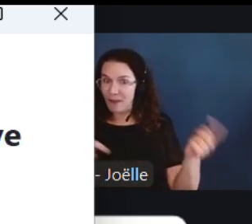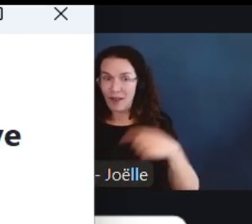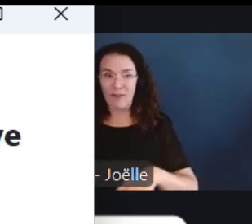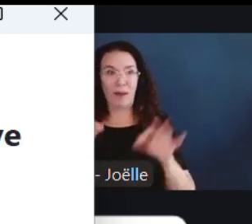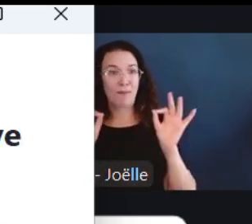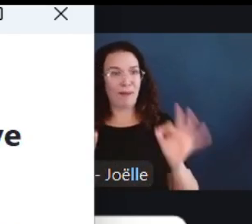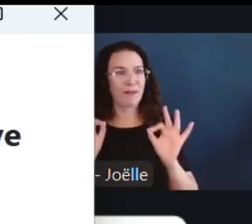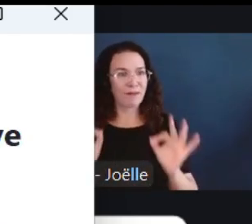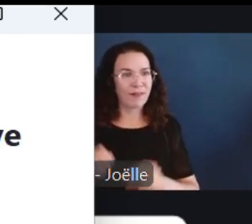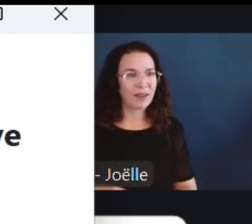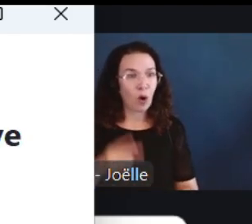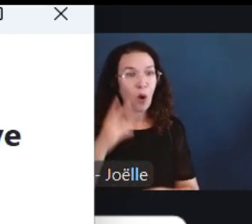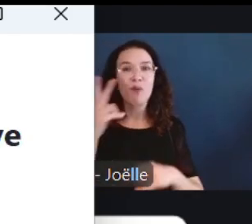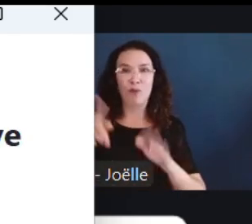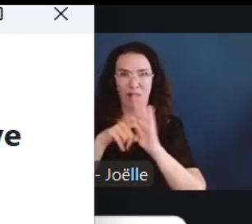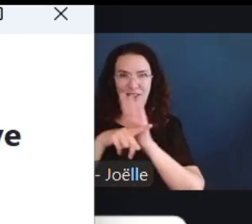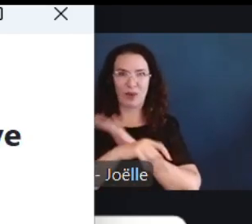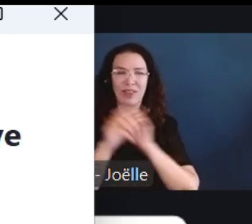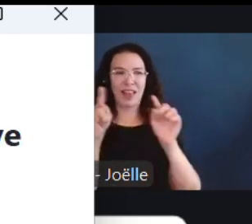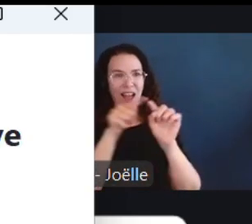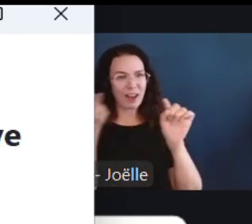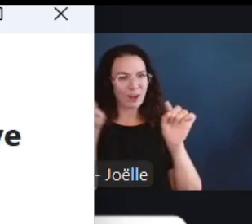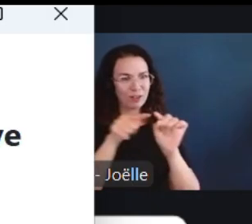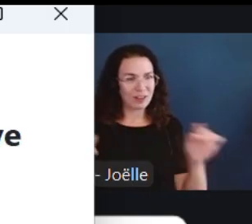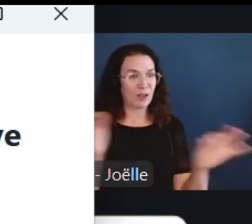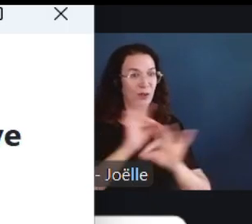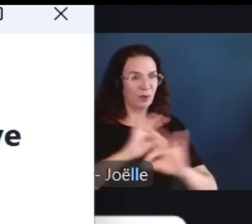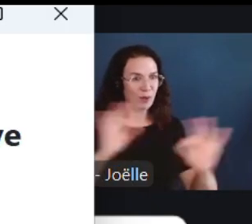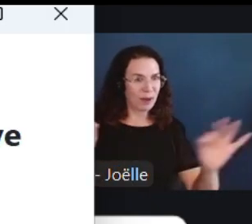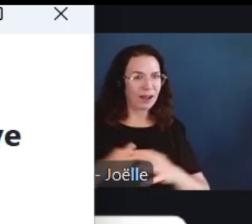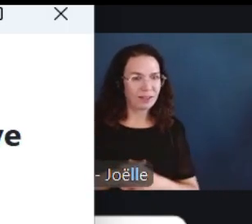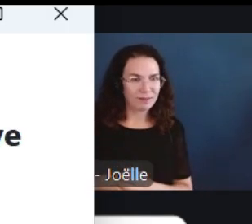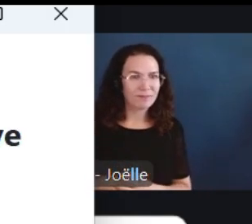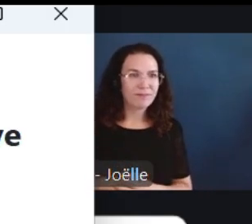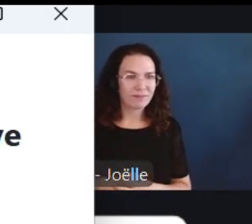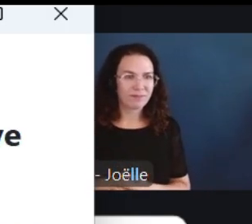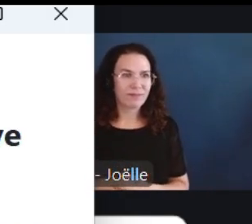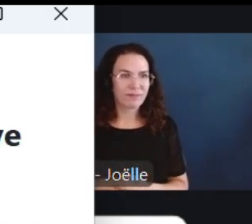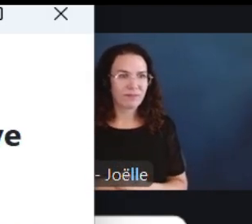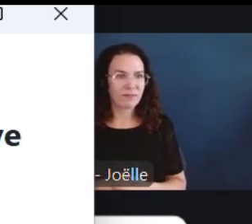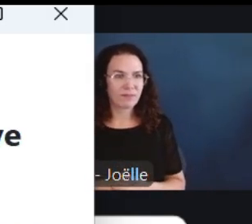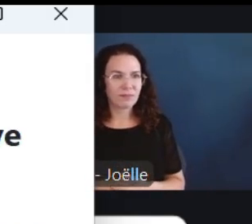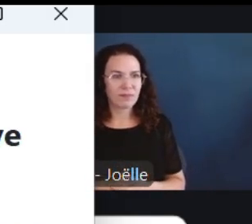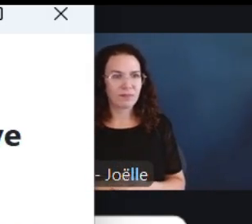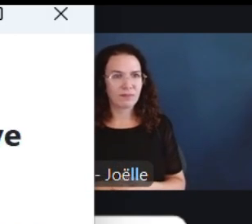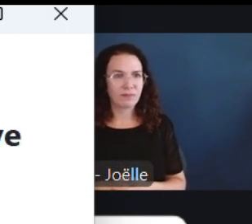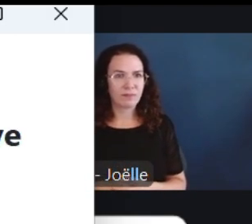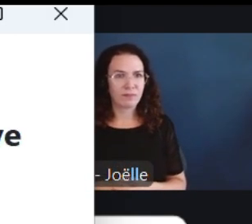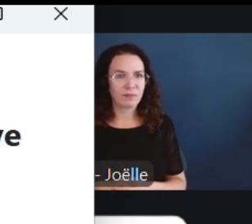aujourd'hui, heureuse. Oh, super. Il y a certaines personnes qui sont les deux aussi.